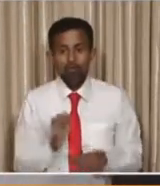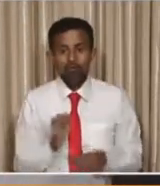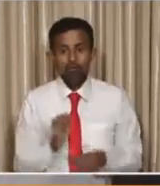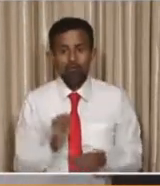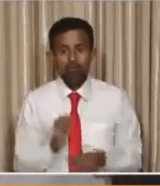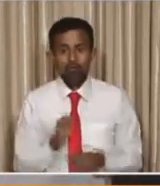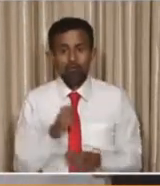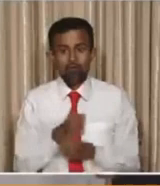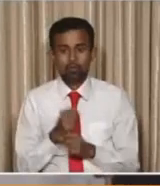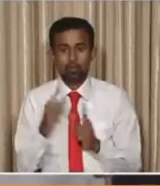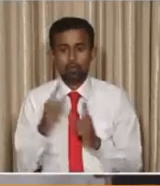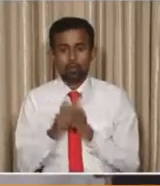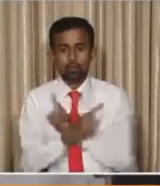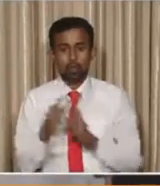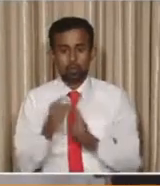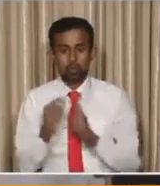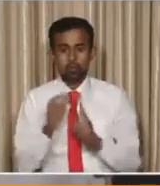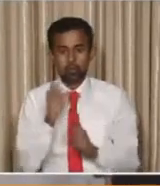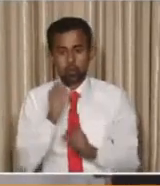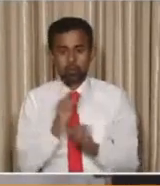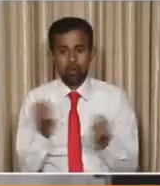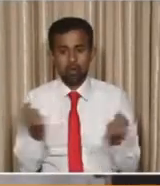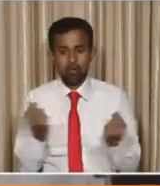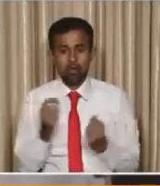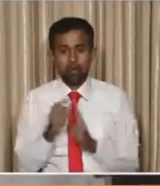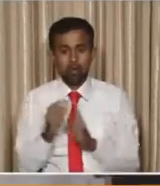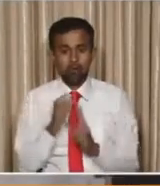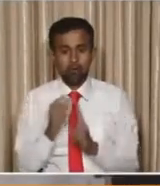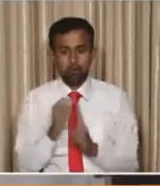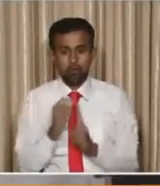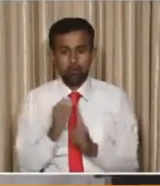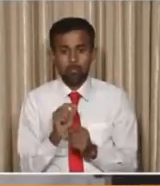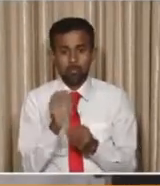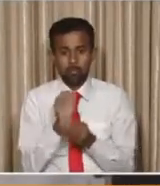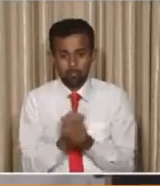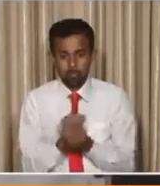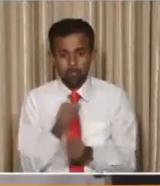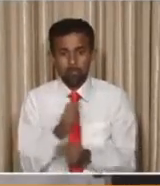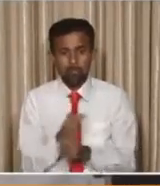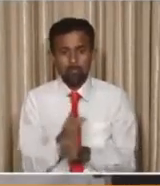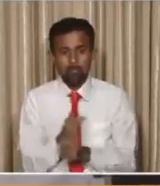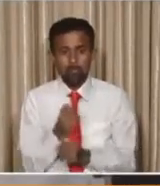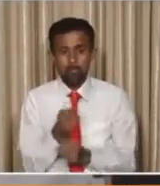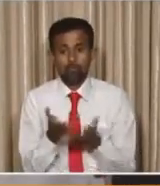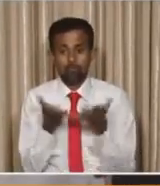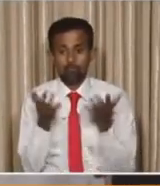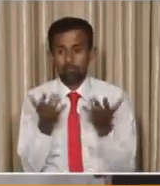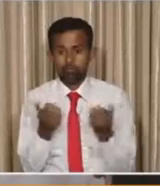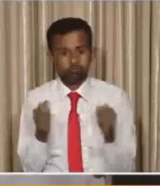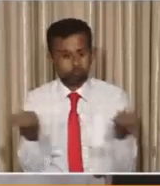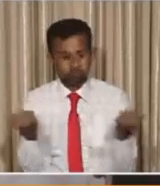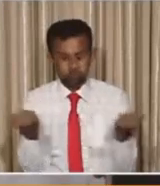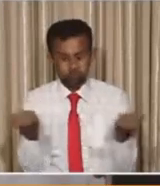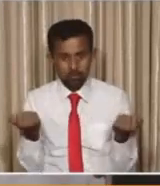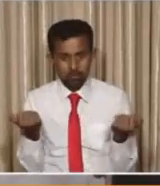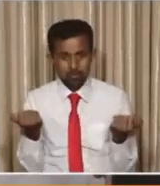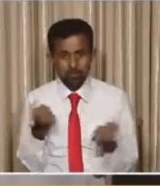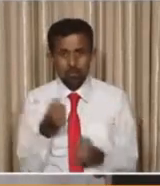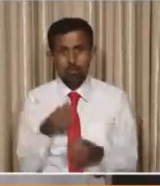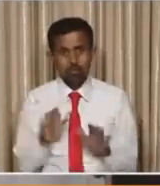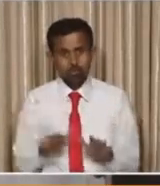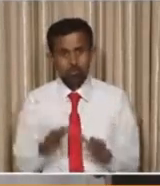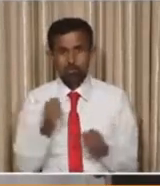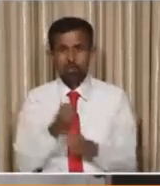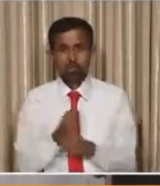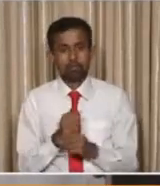ඕනේ ආණ්ඩු මාරු කරන්න පාර්ලිමේන්තුව බලා ගන්න නෙමෙයි පාර්ලිමේන්තුව බලාගෙන ආණ්ඩුවට බහුතරයක් නැත්තම් කොහොමද ඉන්න ආණ්ඩුවට අපි ඔක්කොම ගෙදර